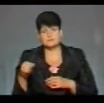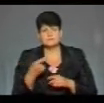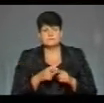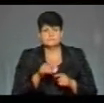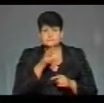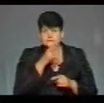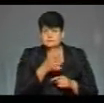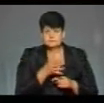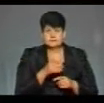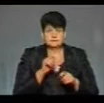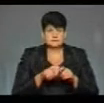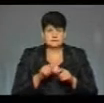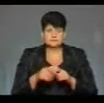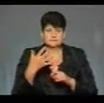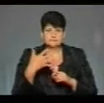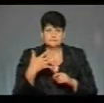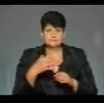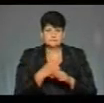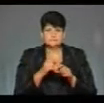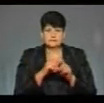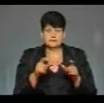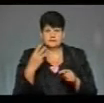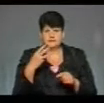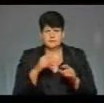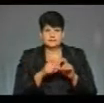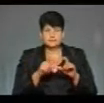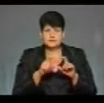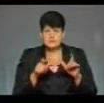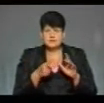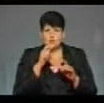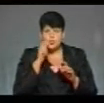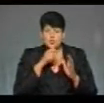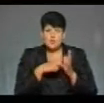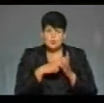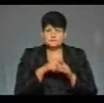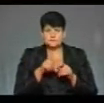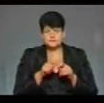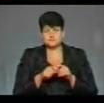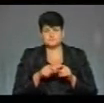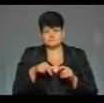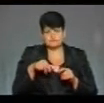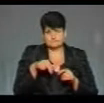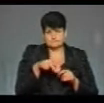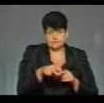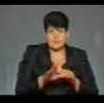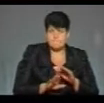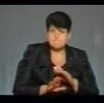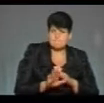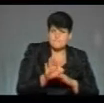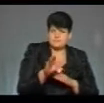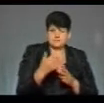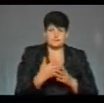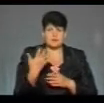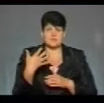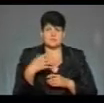час протестували близько 50 аптек і 30 приміщень Укрпошти, перевірили пішохідні переходи та пандуси в радіусі близько